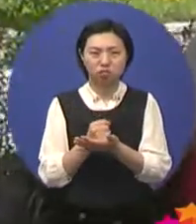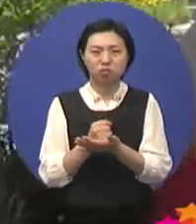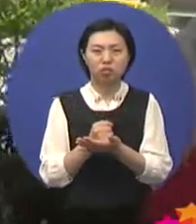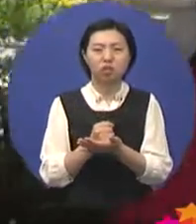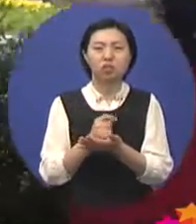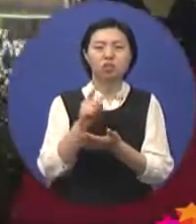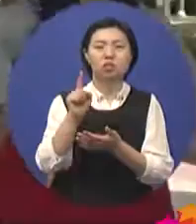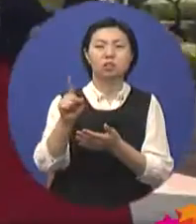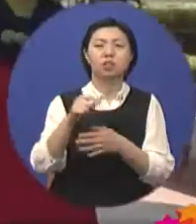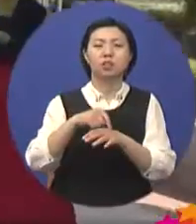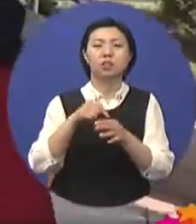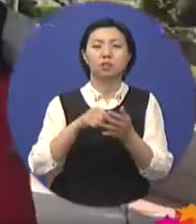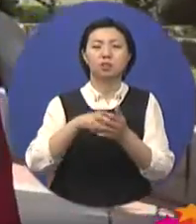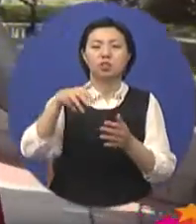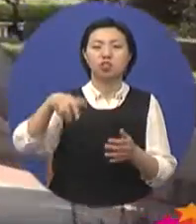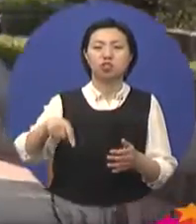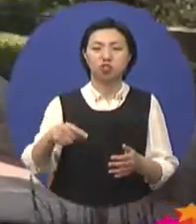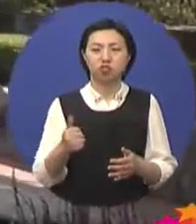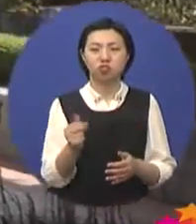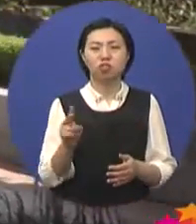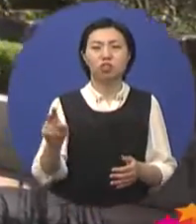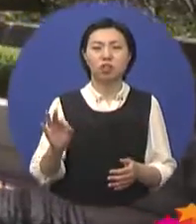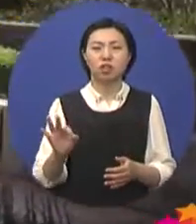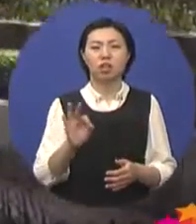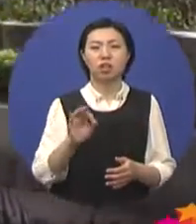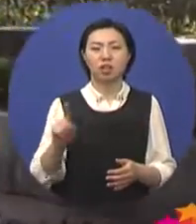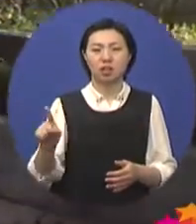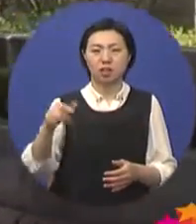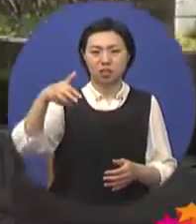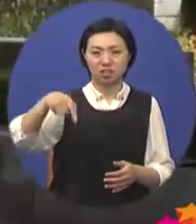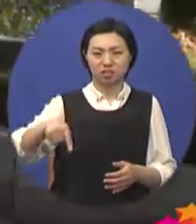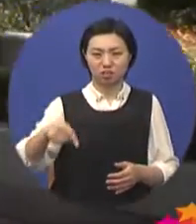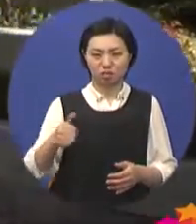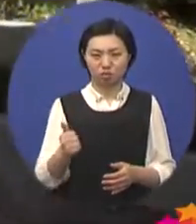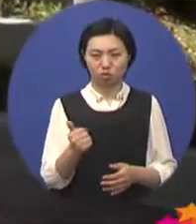일편단심 춘향아 춘향아